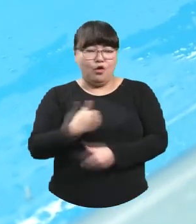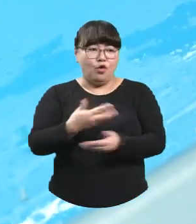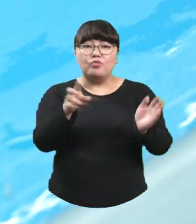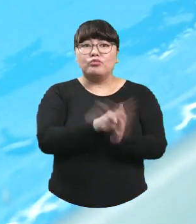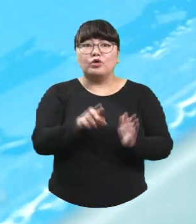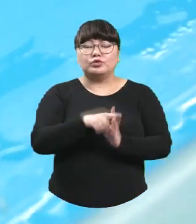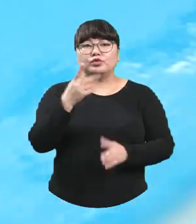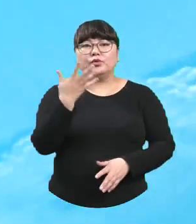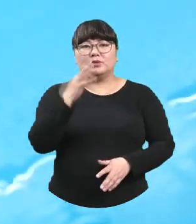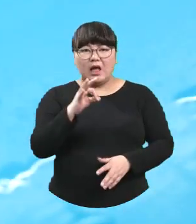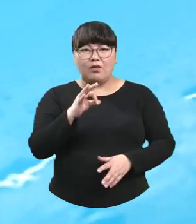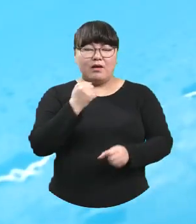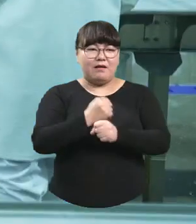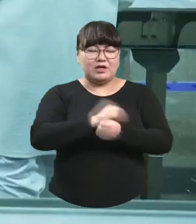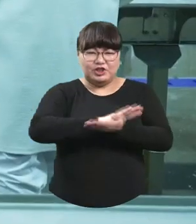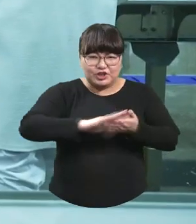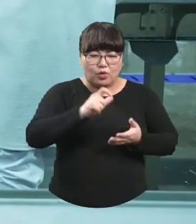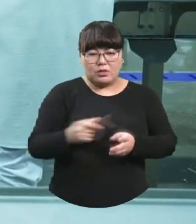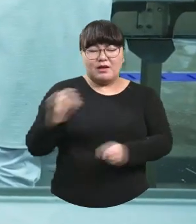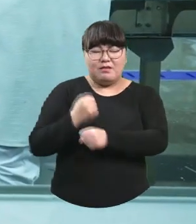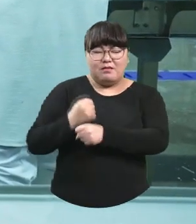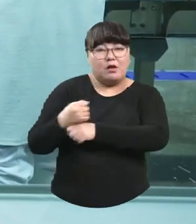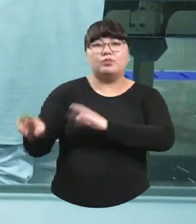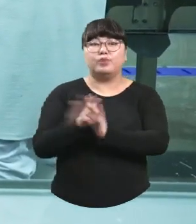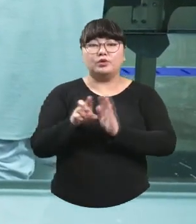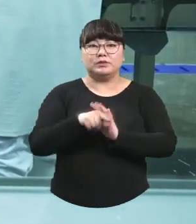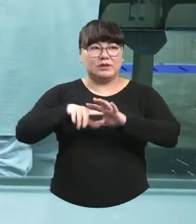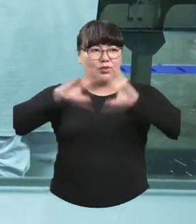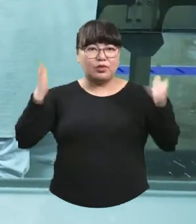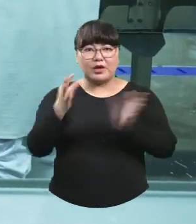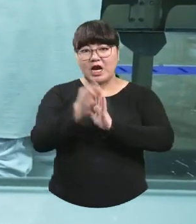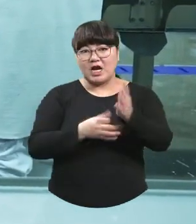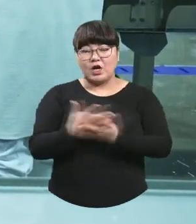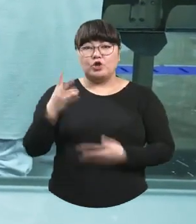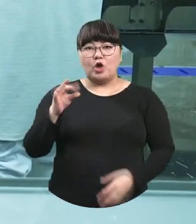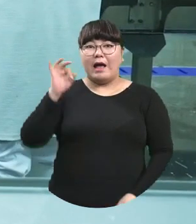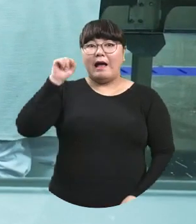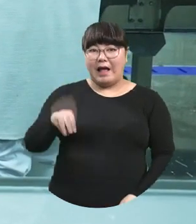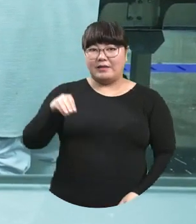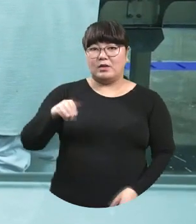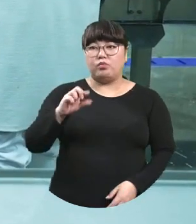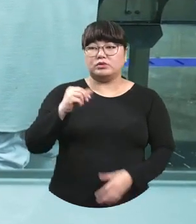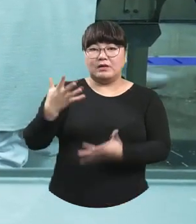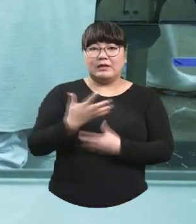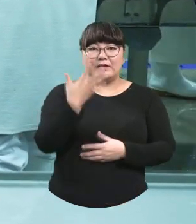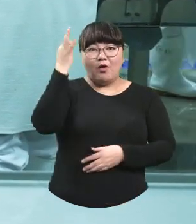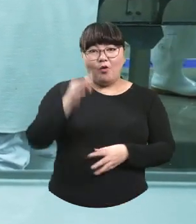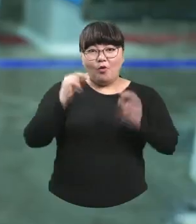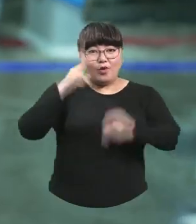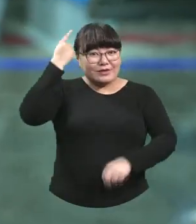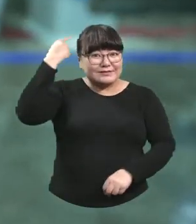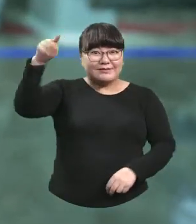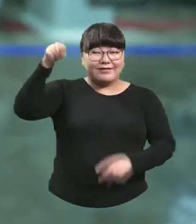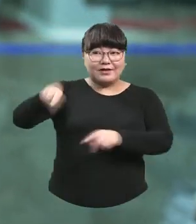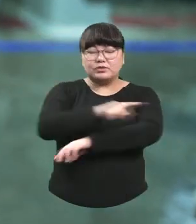бөгөөд 150 тогтмол ажлын байр шинээр бий болгочээ. Саяхан бүх нийтээр хилцсэн нэмүүртгийн албан тушаалын буцаан олголтыг 5%